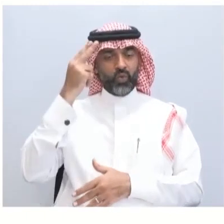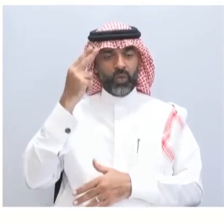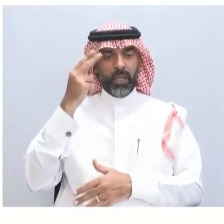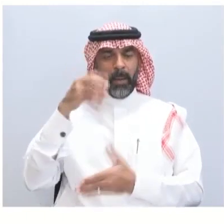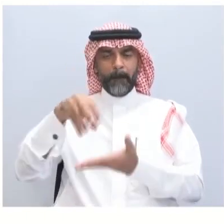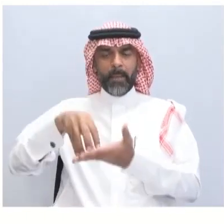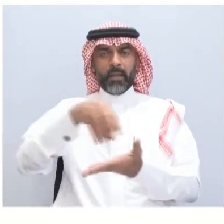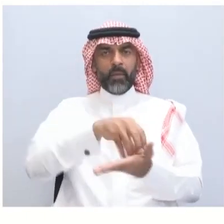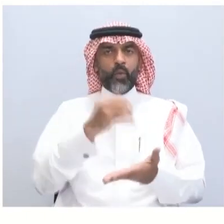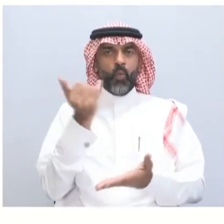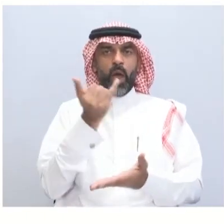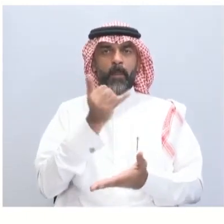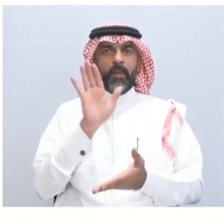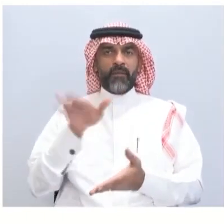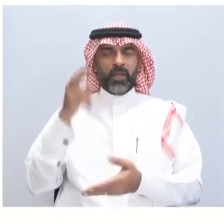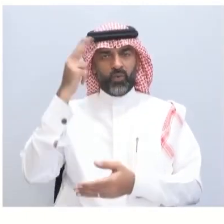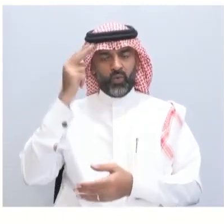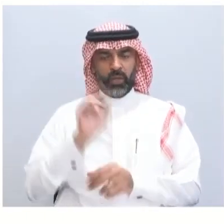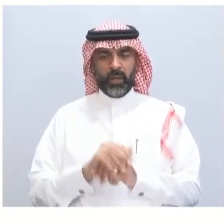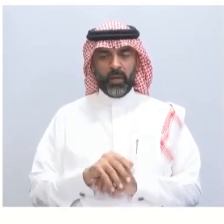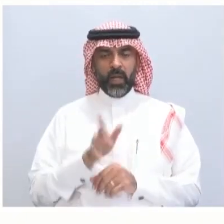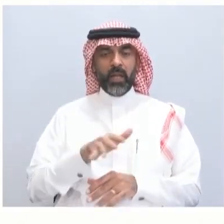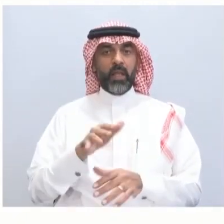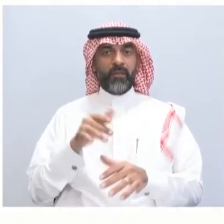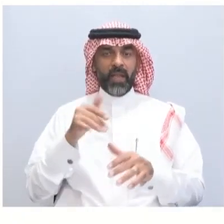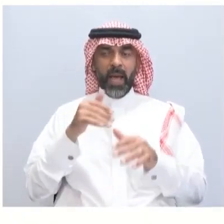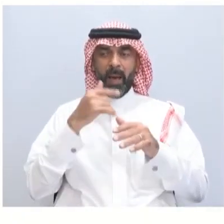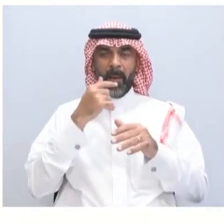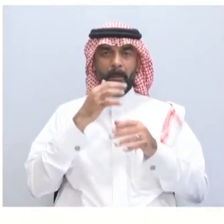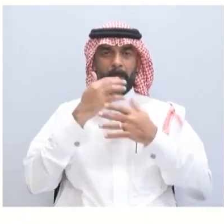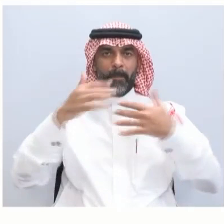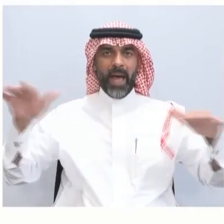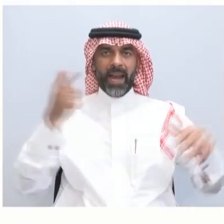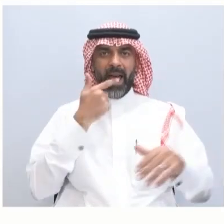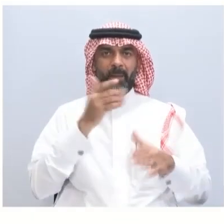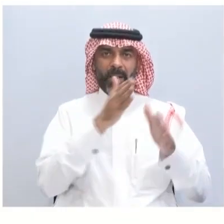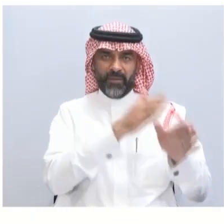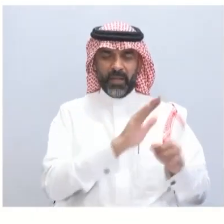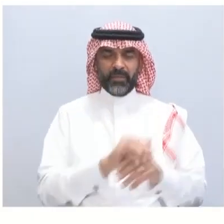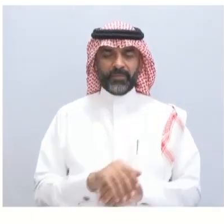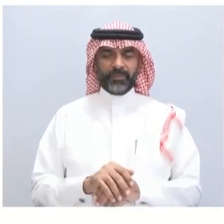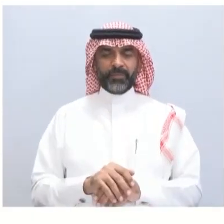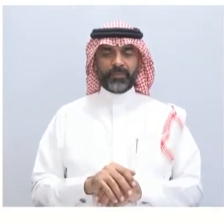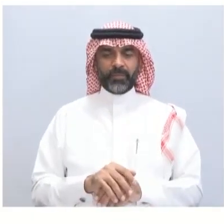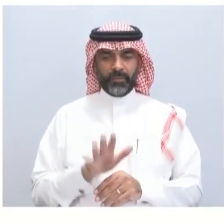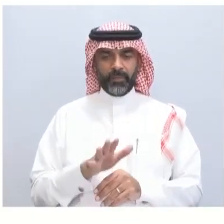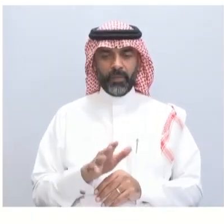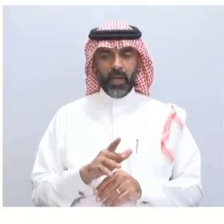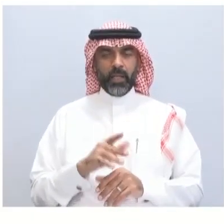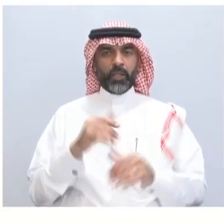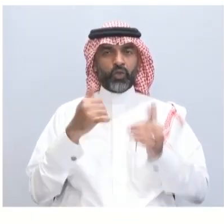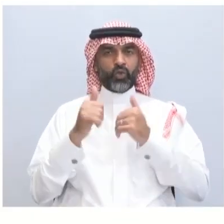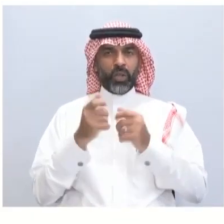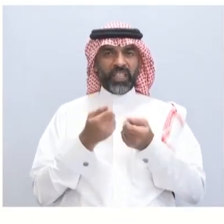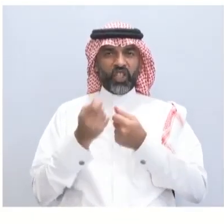بالاضافه الى المواني القديمه على البحر الاحمر الطريق الثاني او طرق جاريه قديمه تنطلق من الجنوب شبه